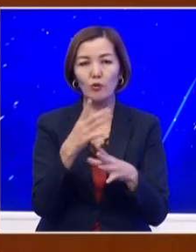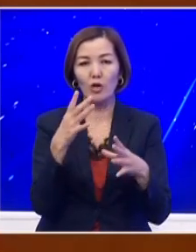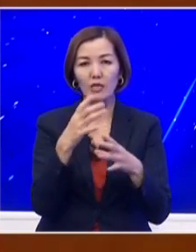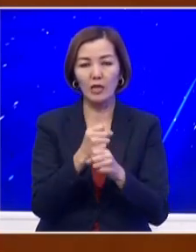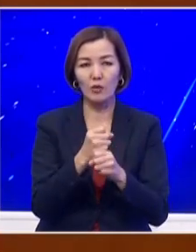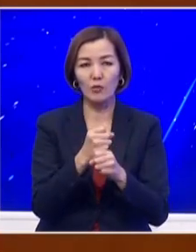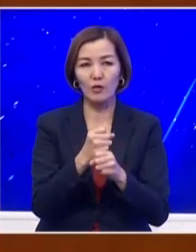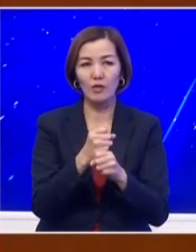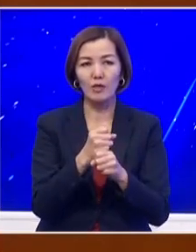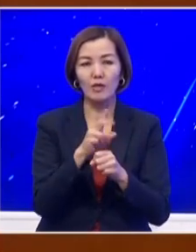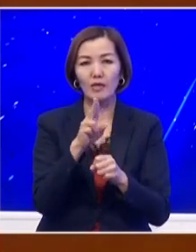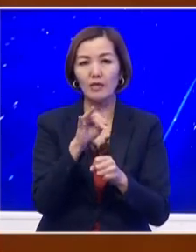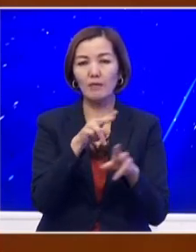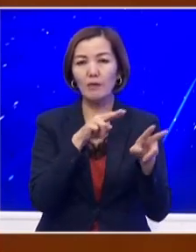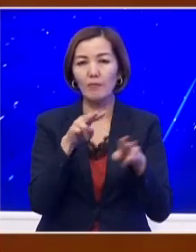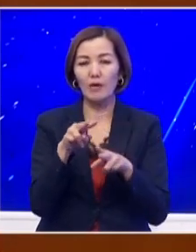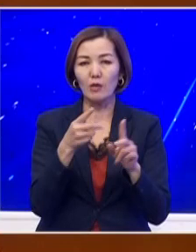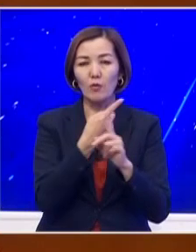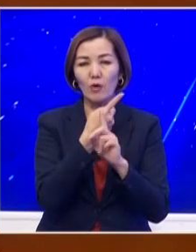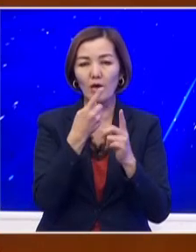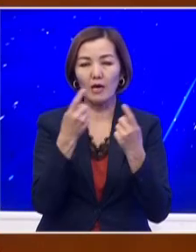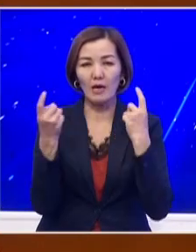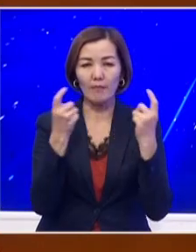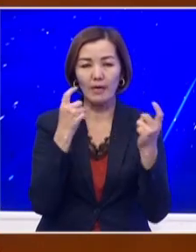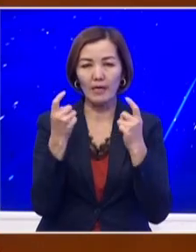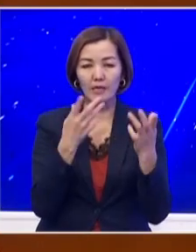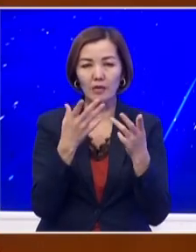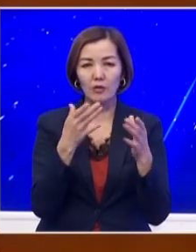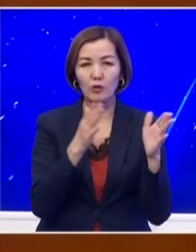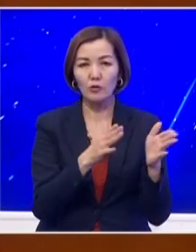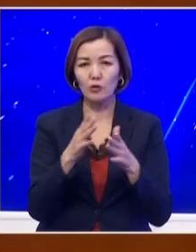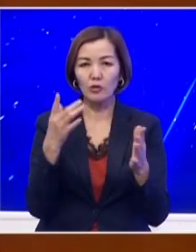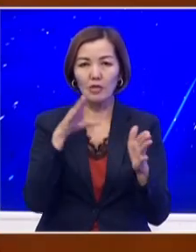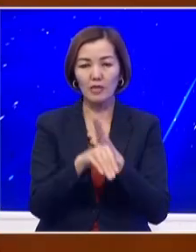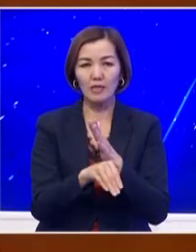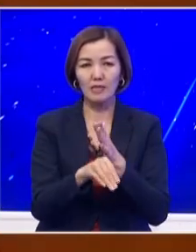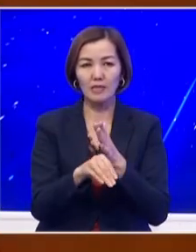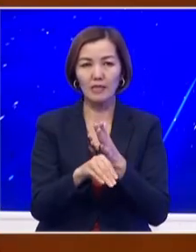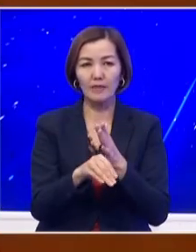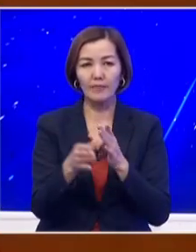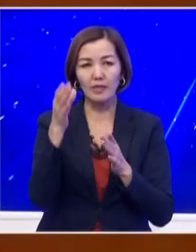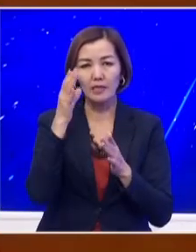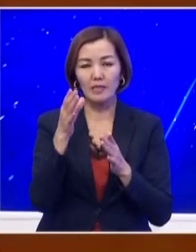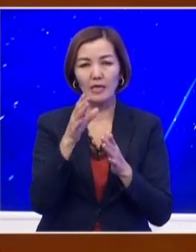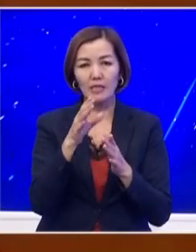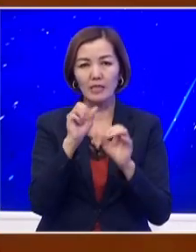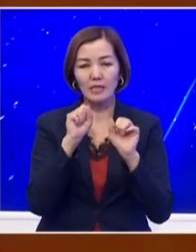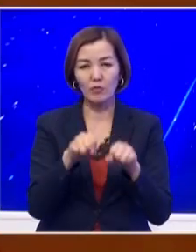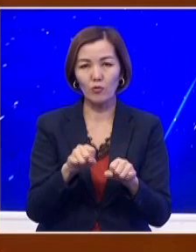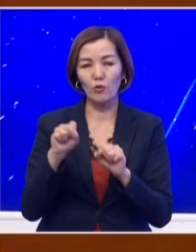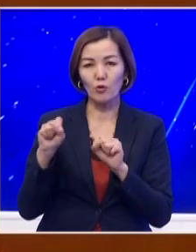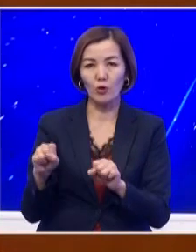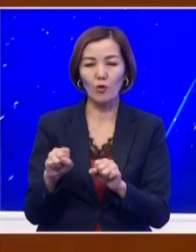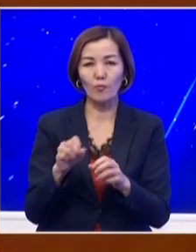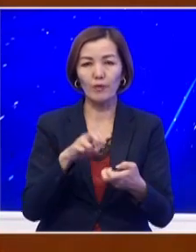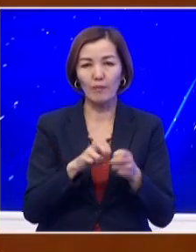үшін кибербақылау ақпараттық жүйесіне енгізілді. Келісім цифрлық ортада зияткерлік құқтарды сақтау және қорғау саласында